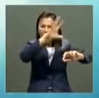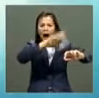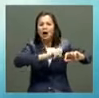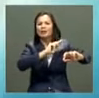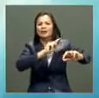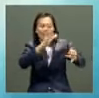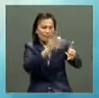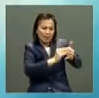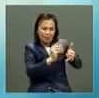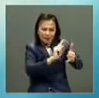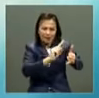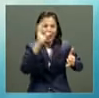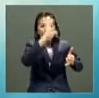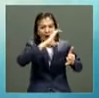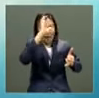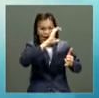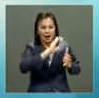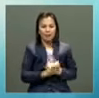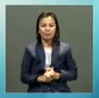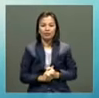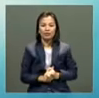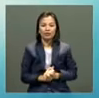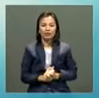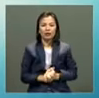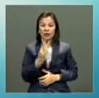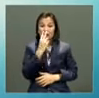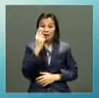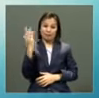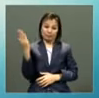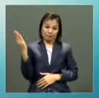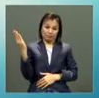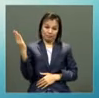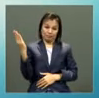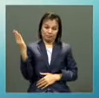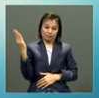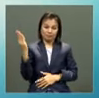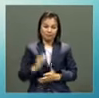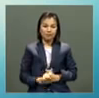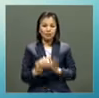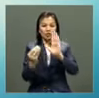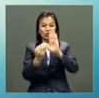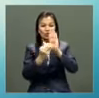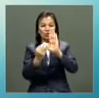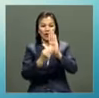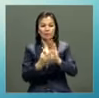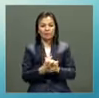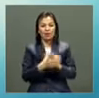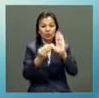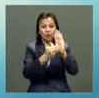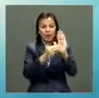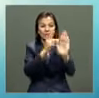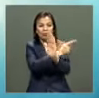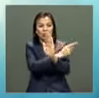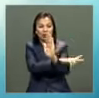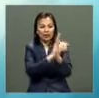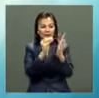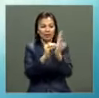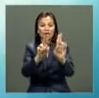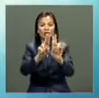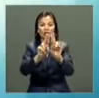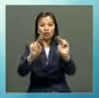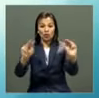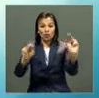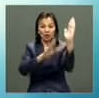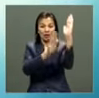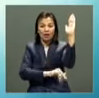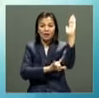อยู่ครับวันนี้ผมคงไม่ลงรายละเอียดท่านคงเห็นภาพนี้เร็วๆนะครับกรุงเทพมหานครภูเก็ตนนทบุรีนะครับยะล